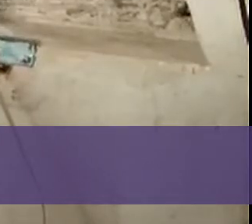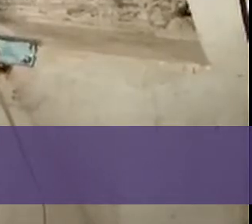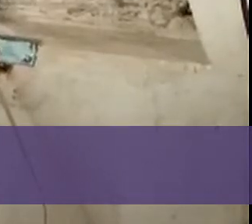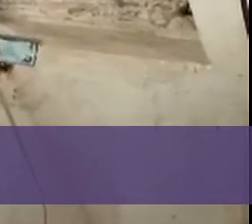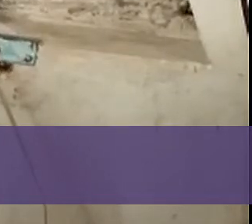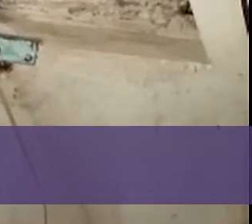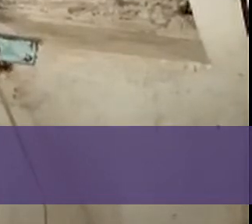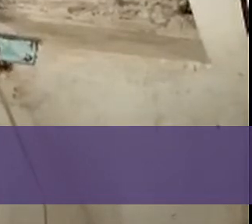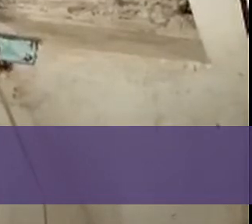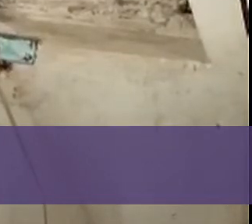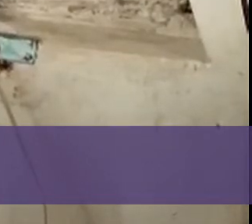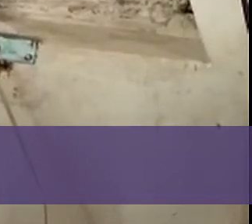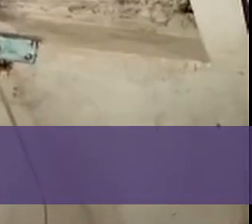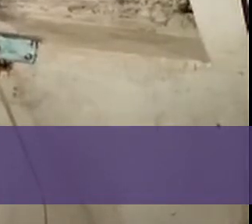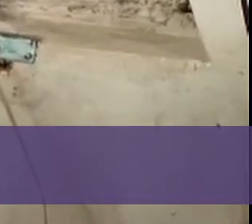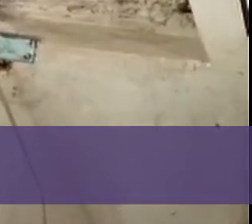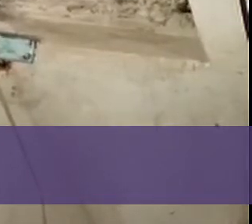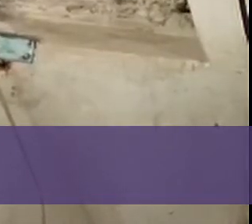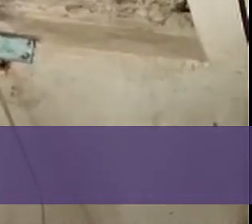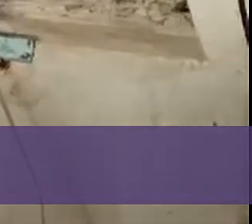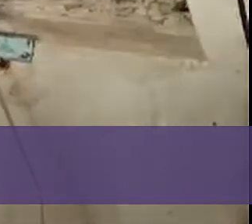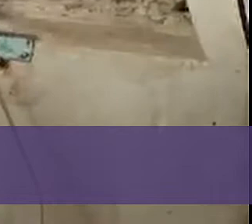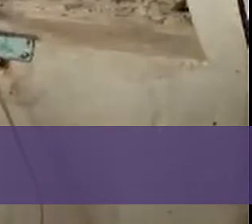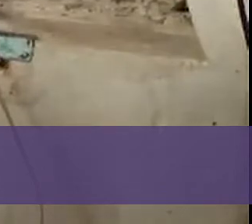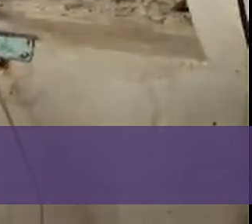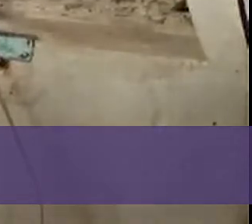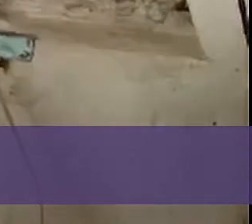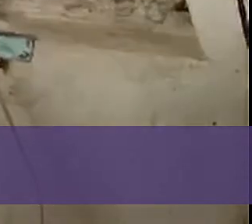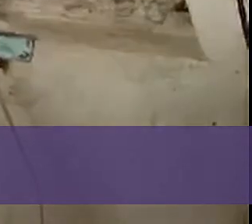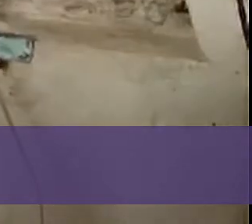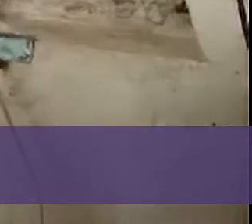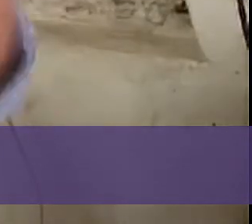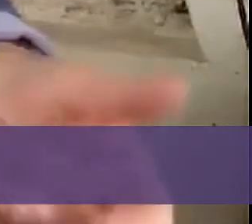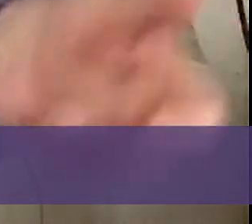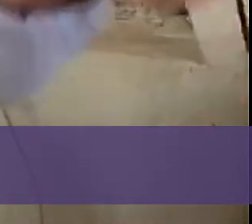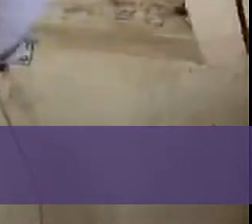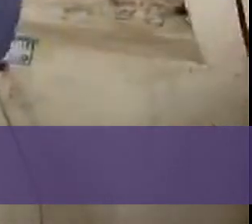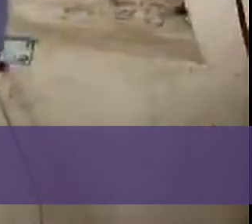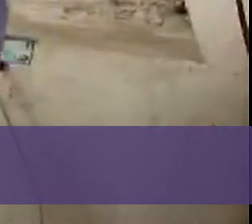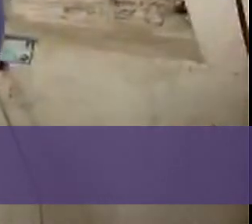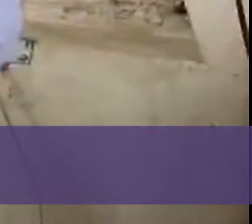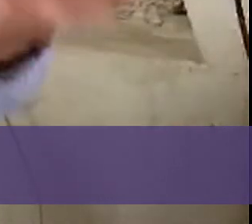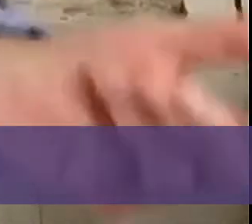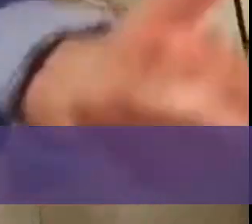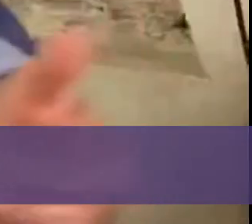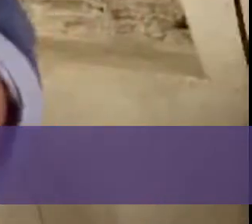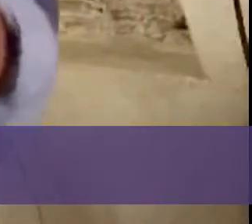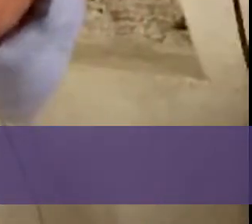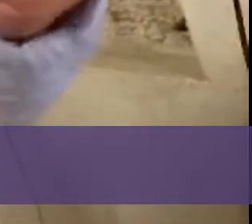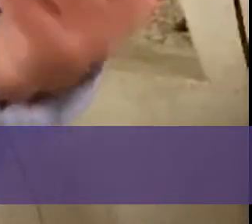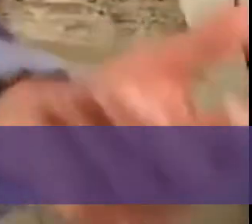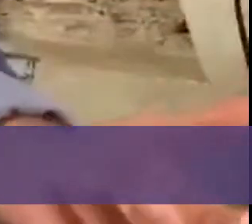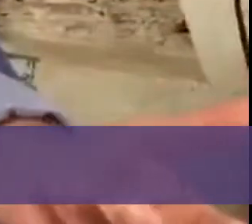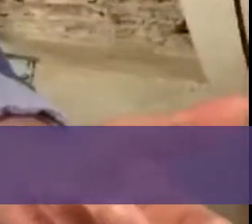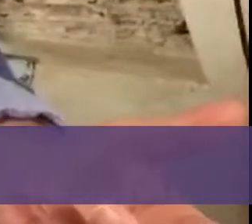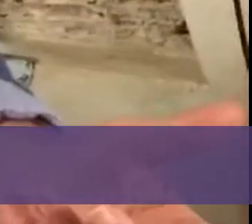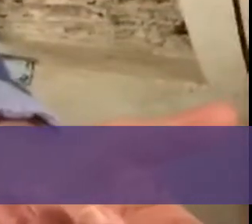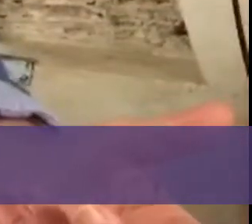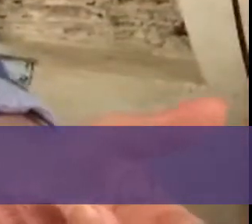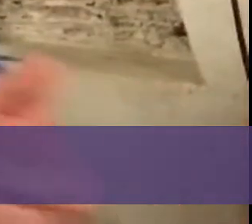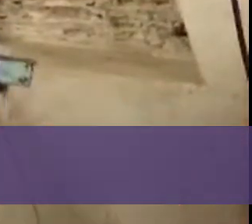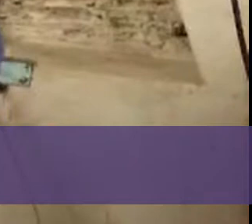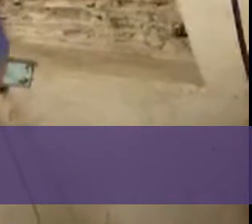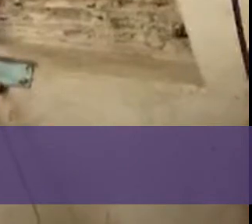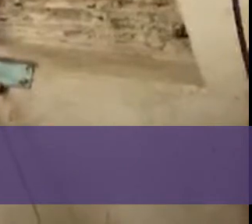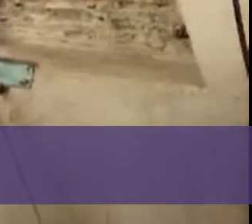l'époque, c'était insensé, puisque c'est un bâtiment qui ne vit qu'avec cette relation entre l'intérieur et l'extérieur. Donc il fallait conserver ça au